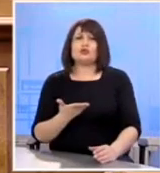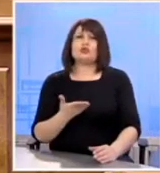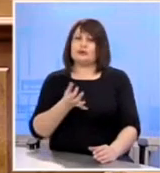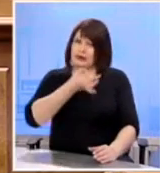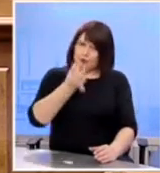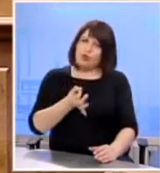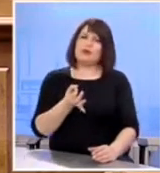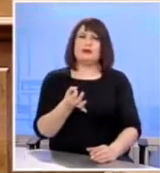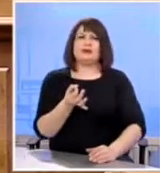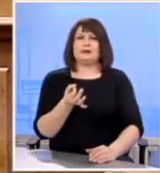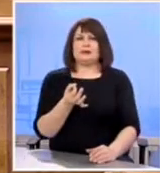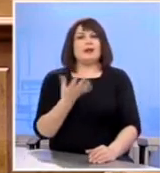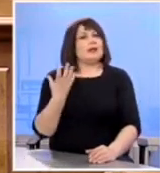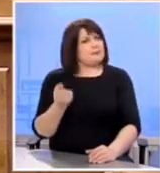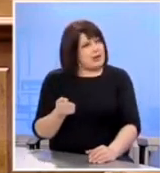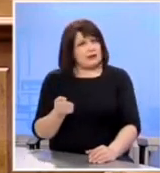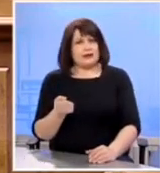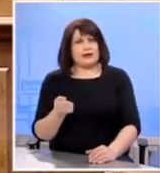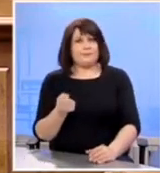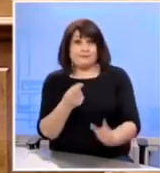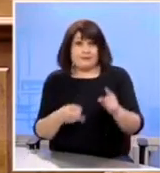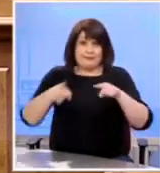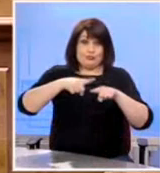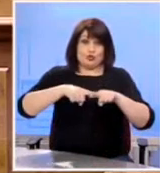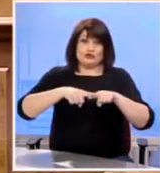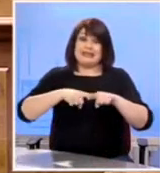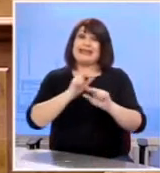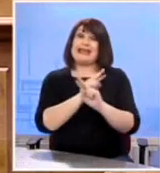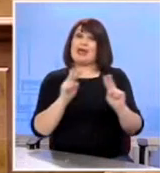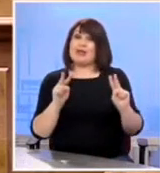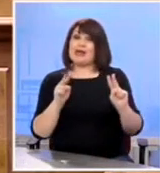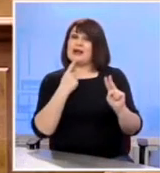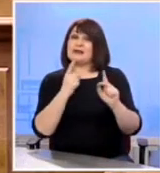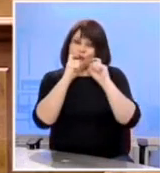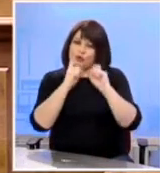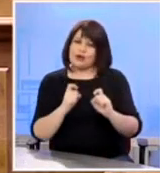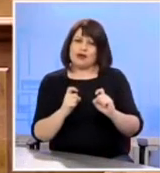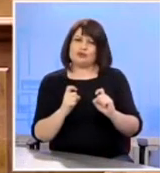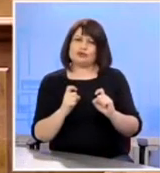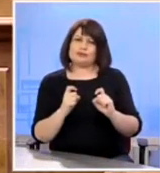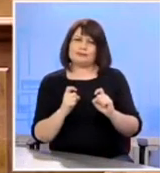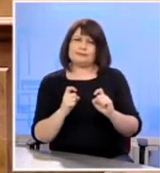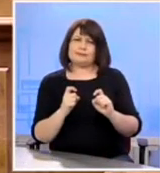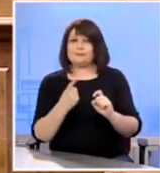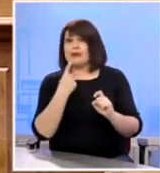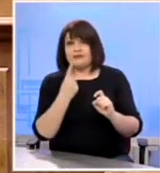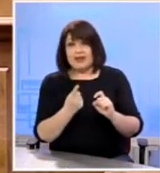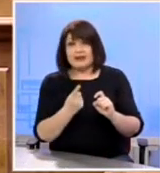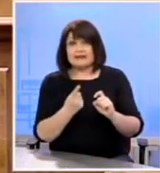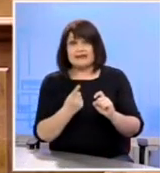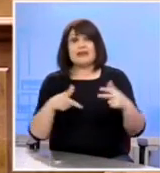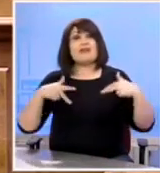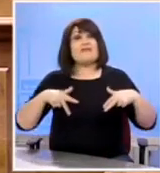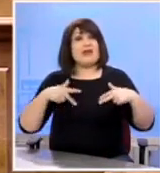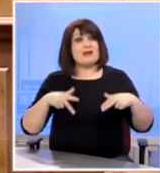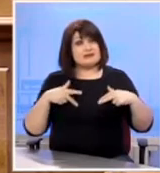ότι έχει υπάρξει και η προσθήκη, η ρητή προσθήκη, η υποχρέωση που προκύπτει για την κυβέρνηση,